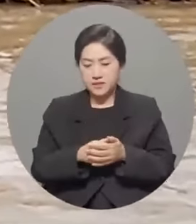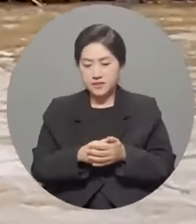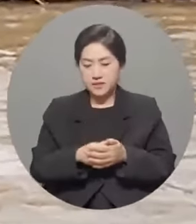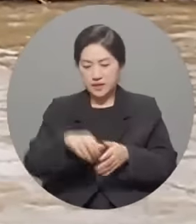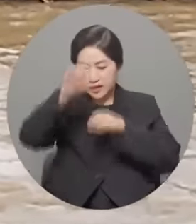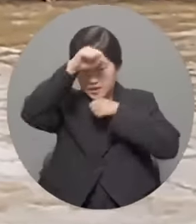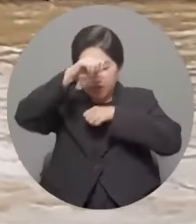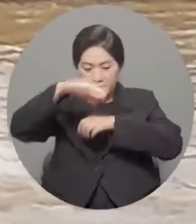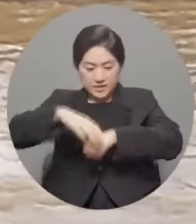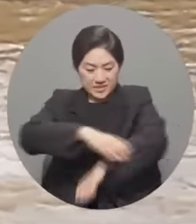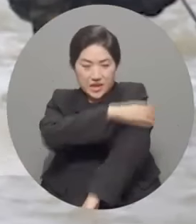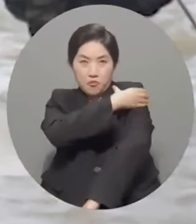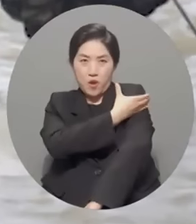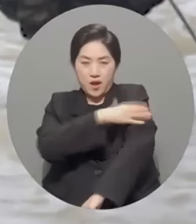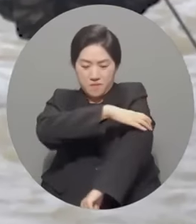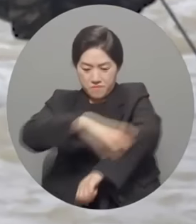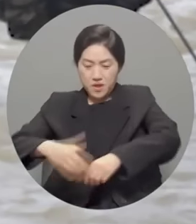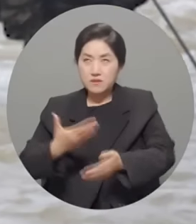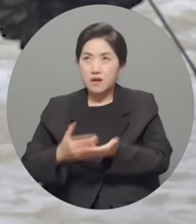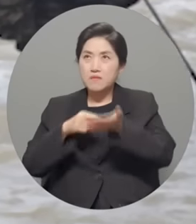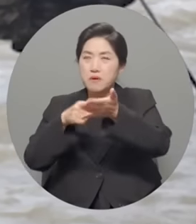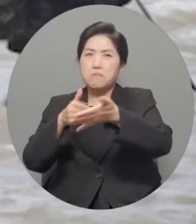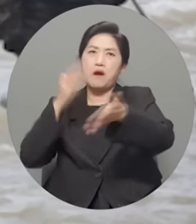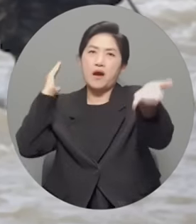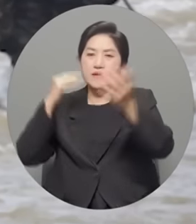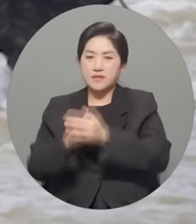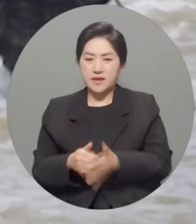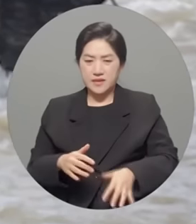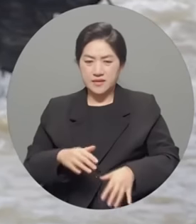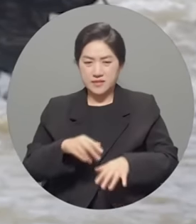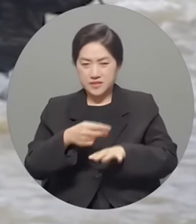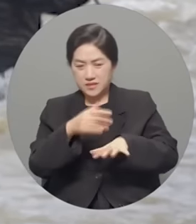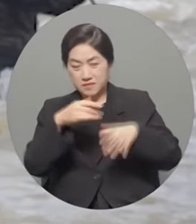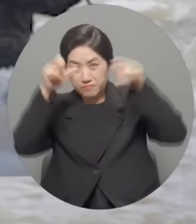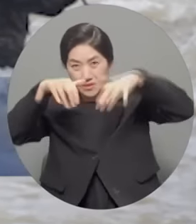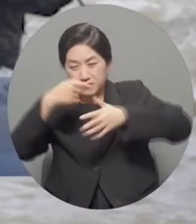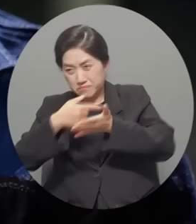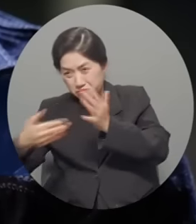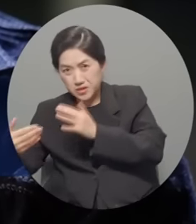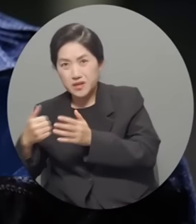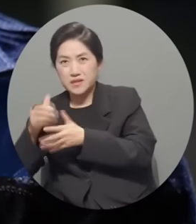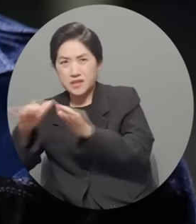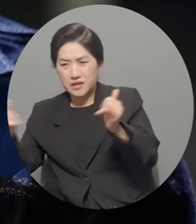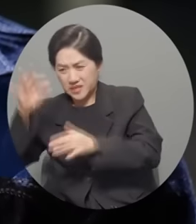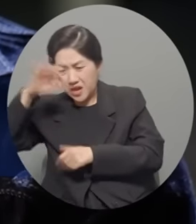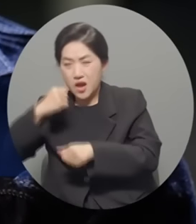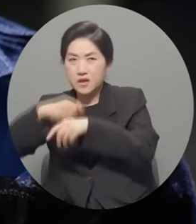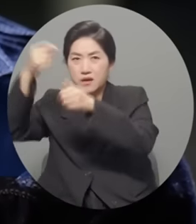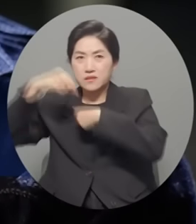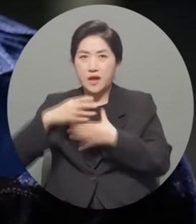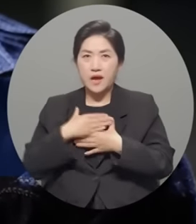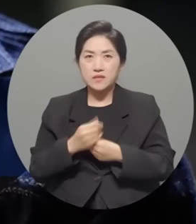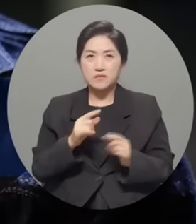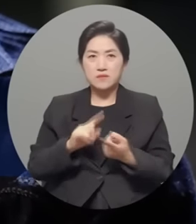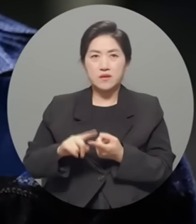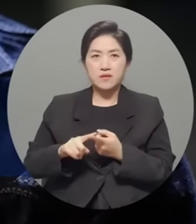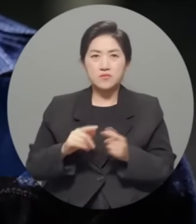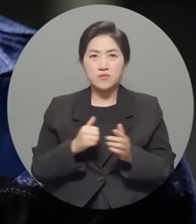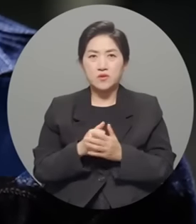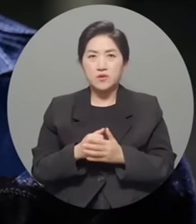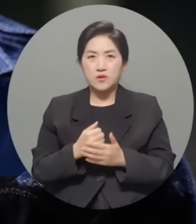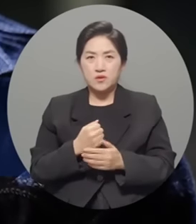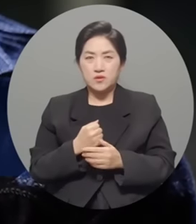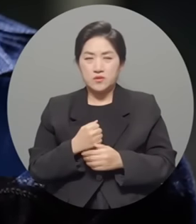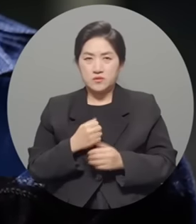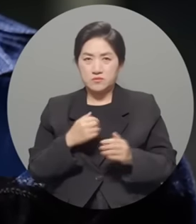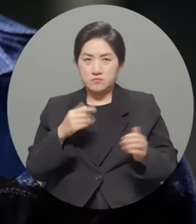건의는 묵살됐고 실종자를 찾으란 압박만 커졌습니다. 안전에 대한 조치도 미흡하고 이